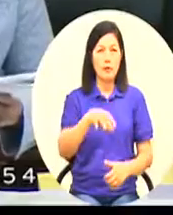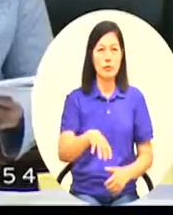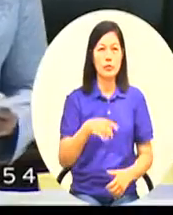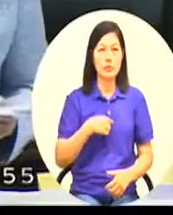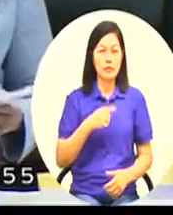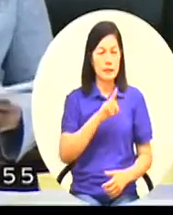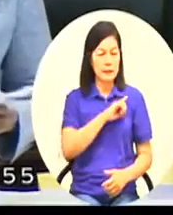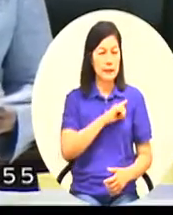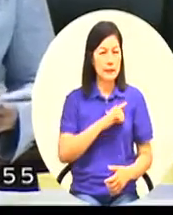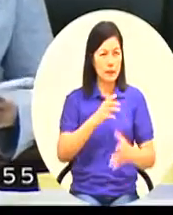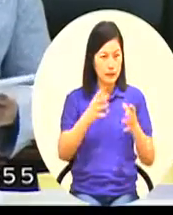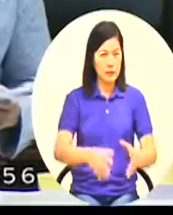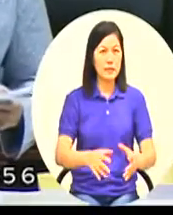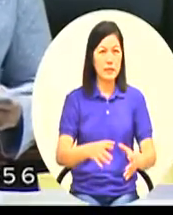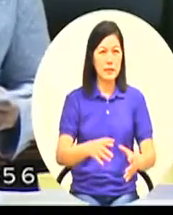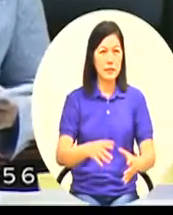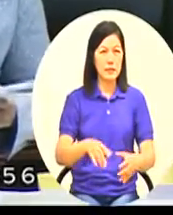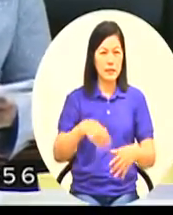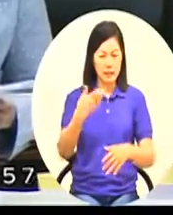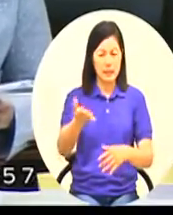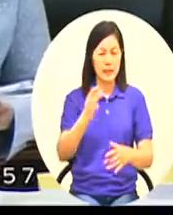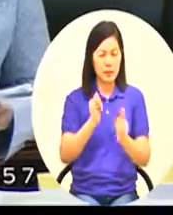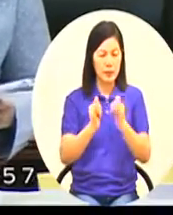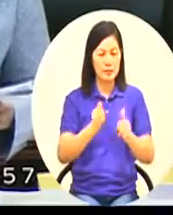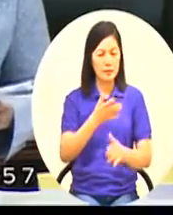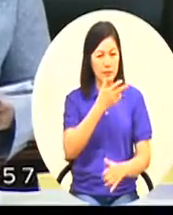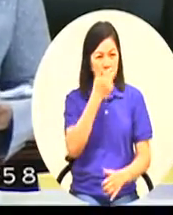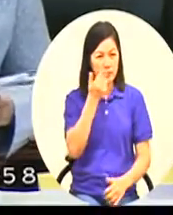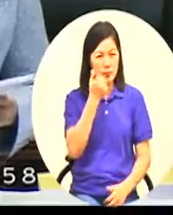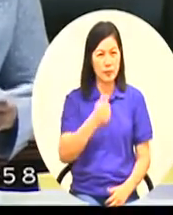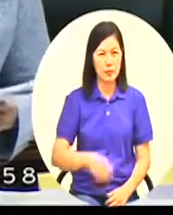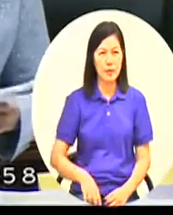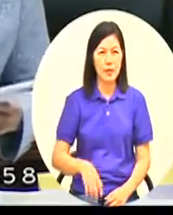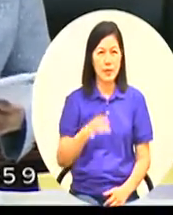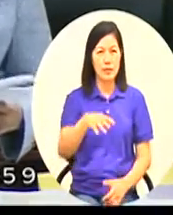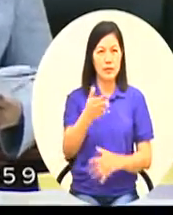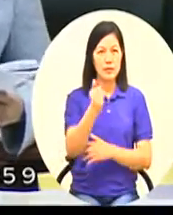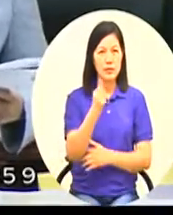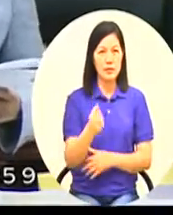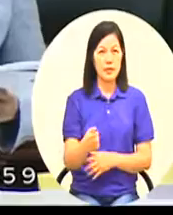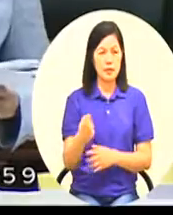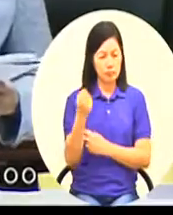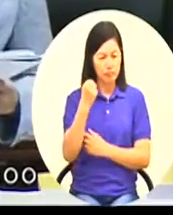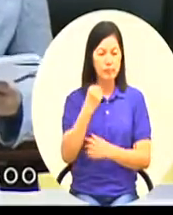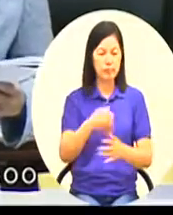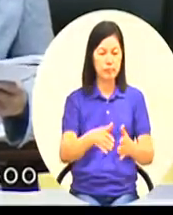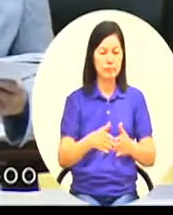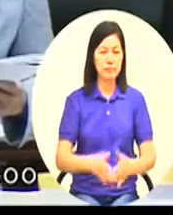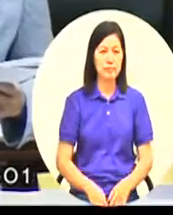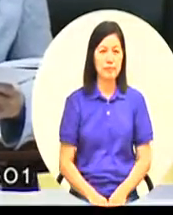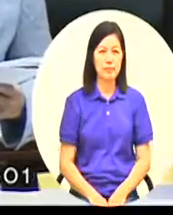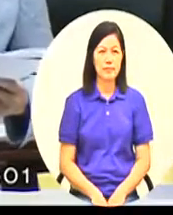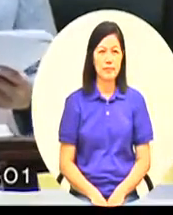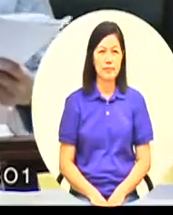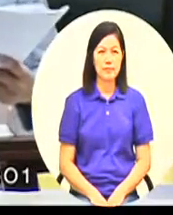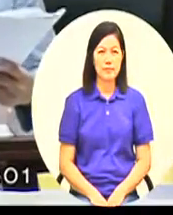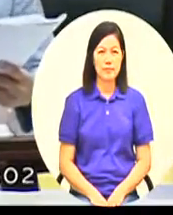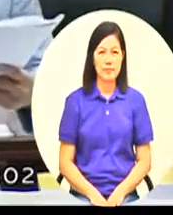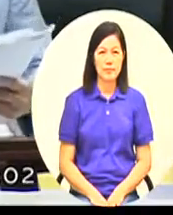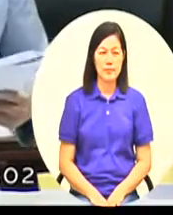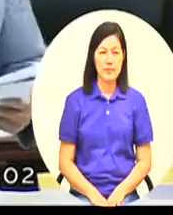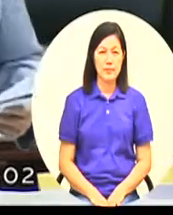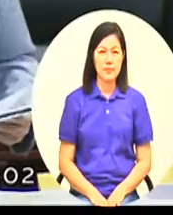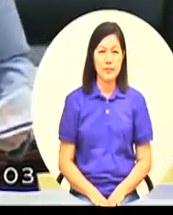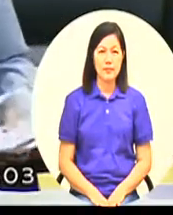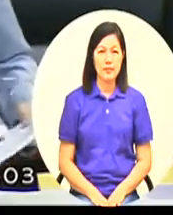们能够更便利。所以，请局长这一块能够多多努力。那局长，请坐下，谢谢，谢谢。